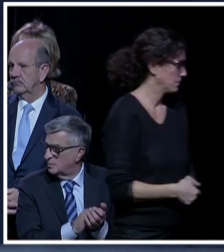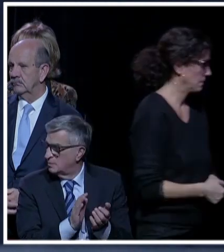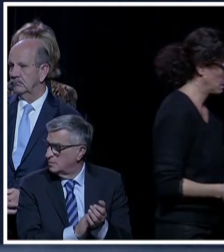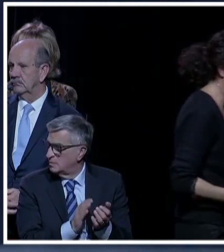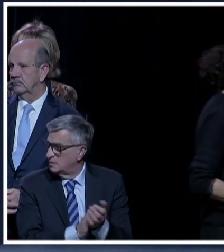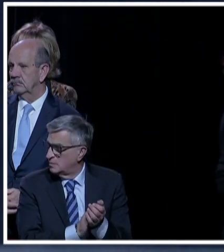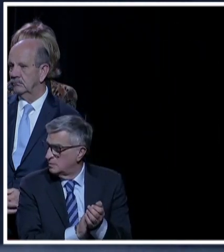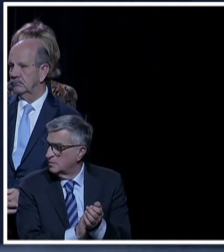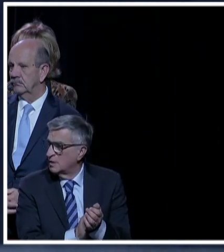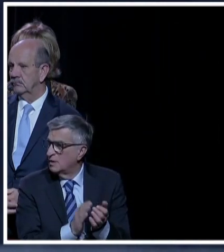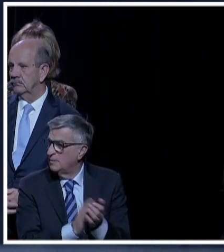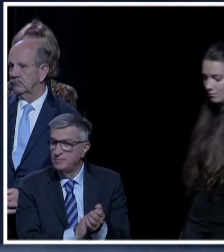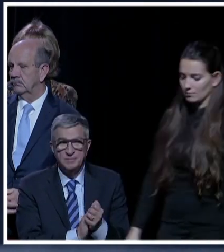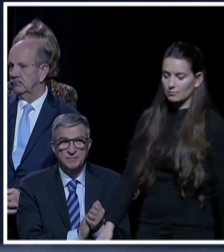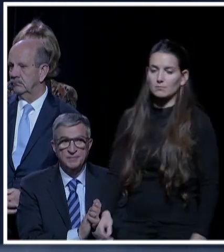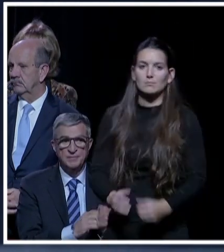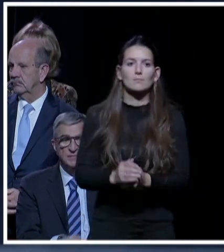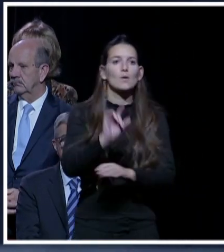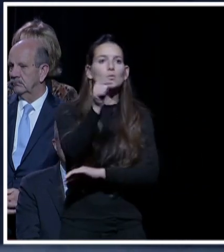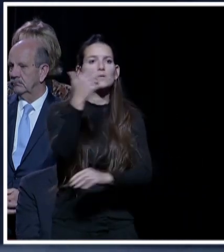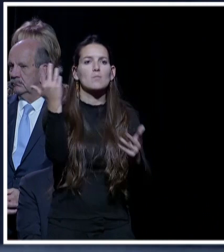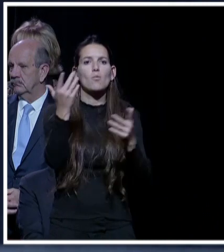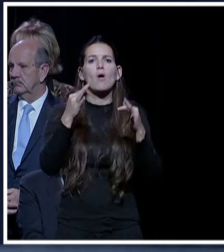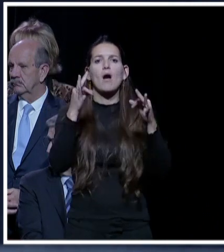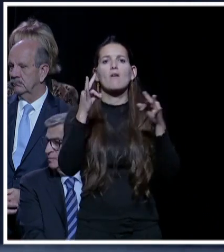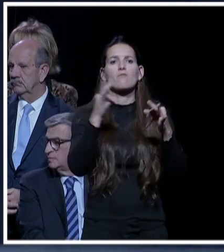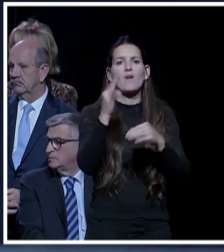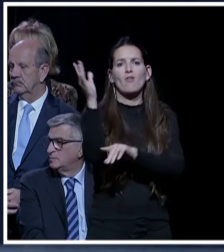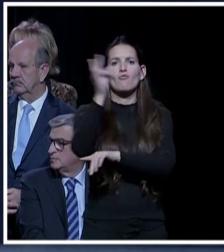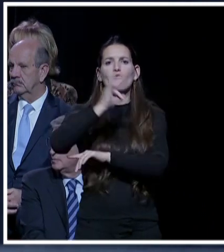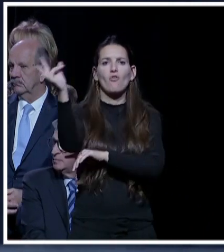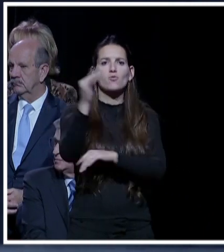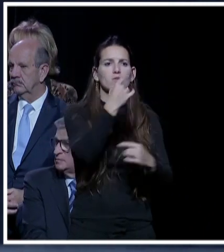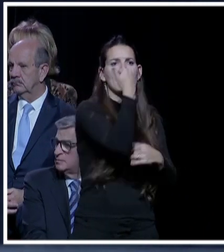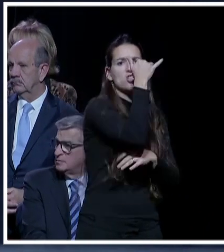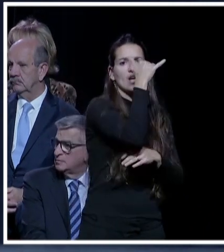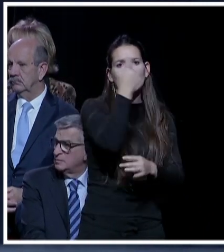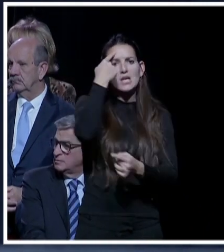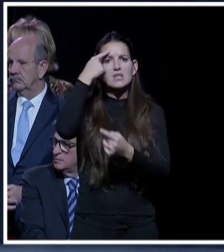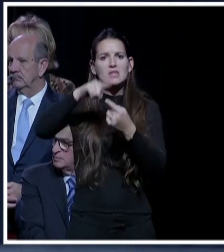La deuxième, c'est de dénoncer l'accord franco-algérien de 68 sur l'immigration.